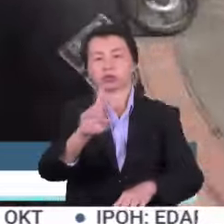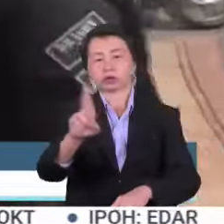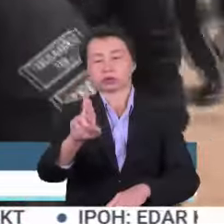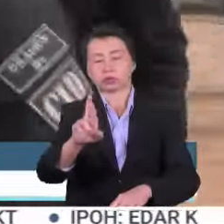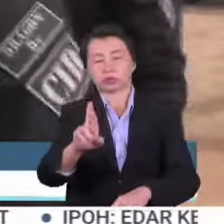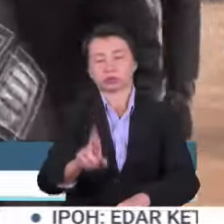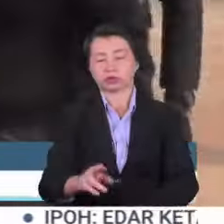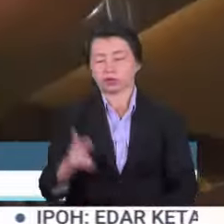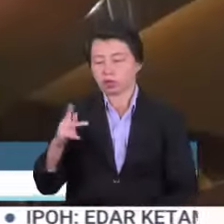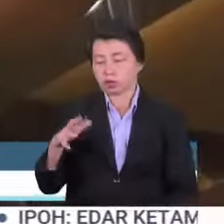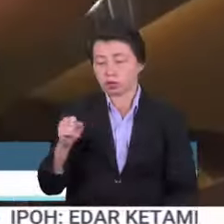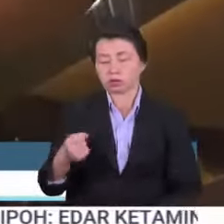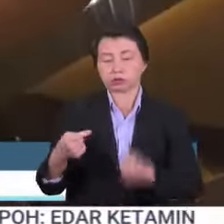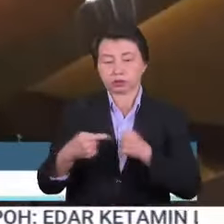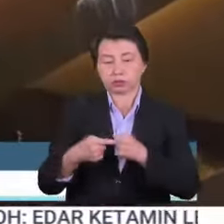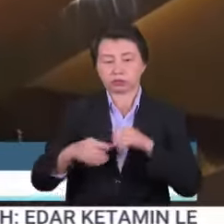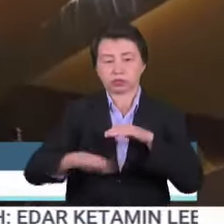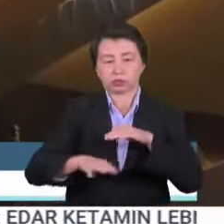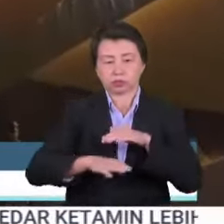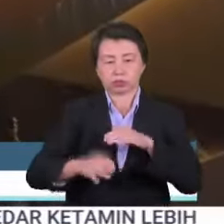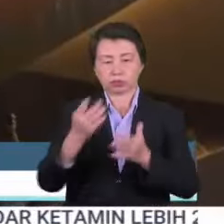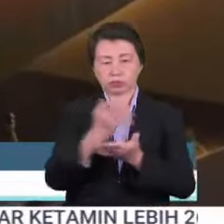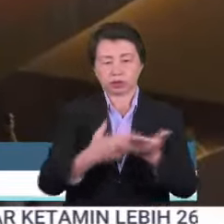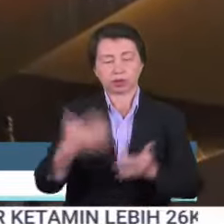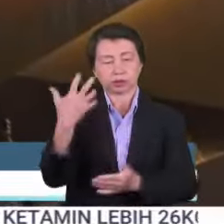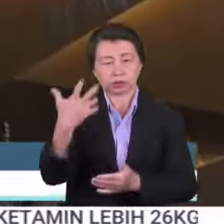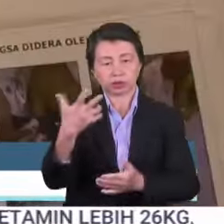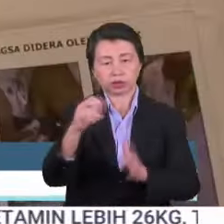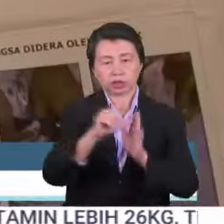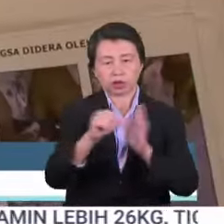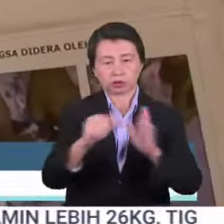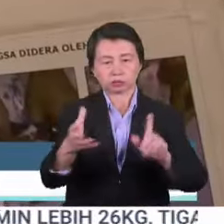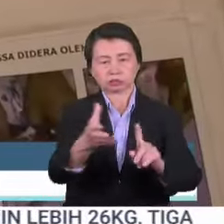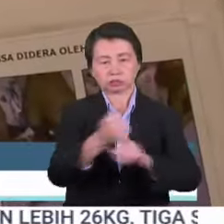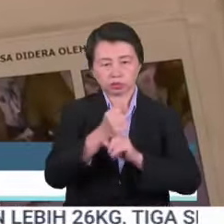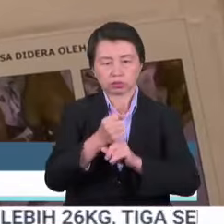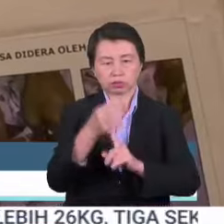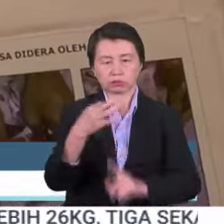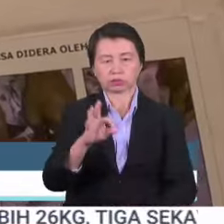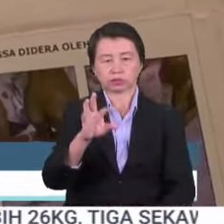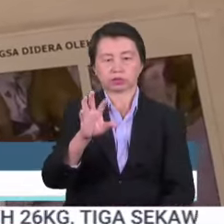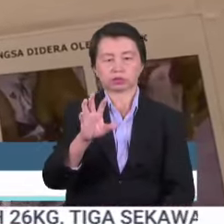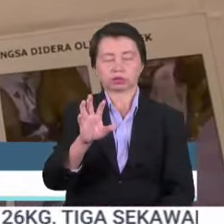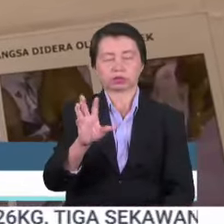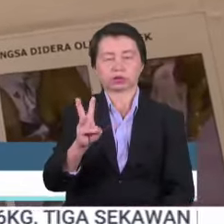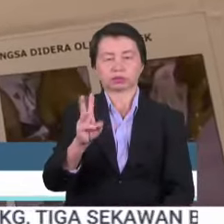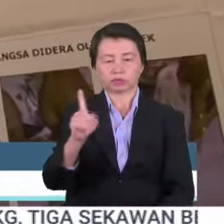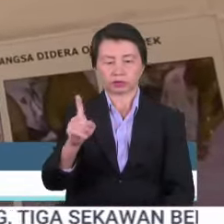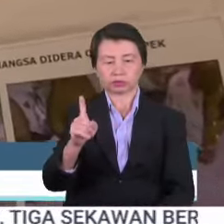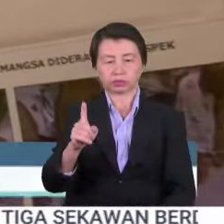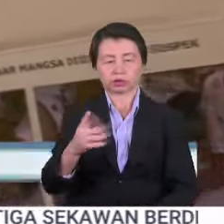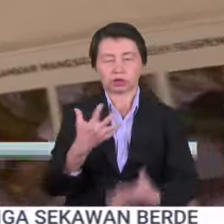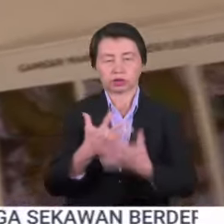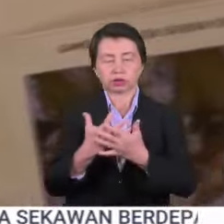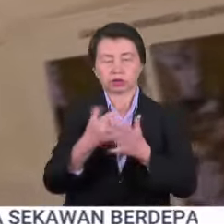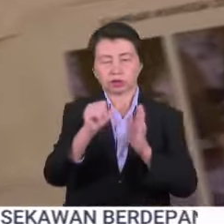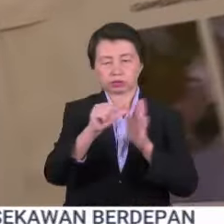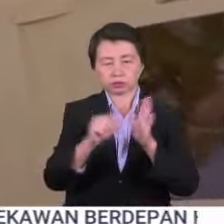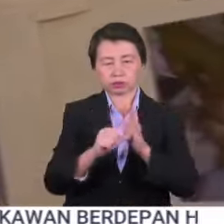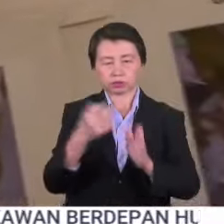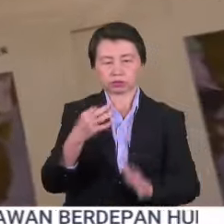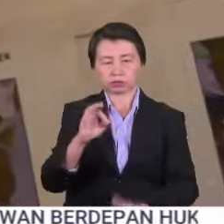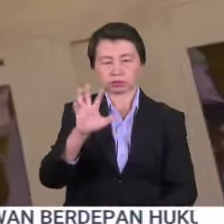RM540,000. Kes didakwa di bawah Seksyen 3 Akta Penculikan 1961 Kurungan Akta